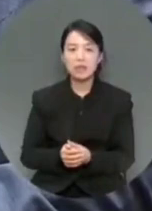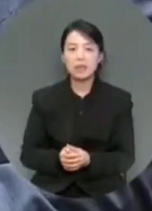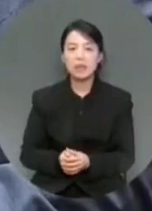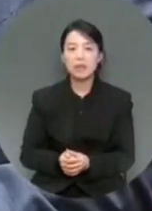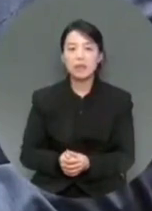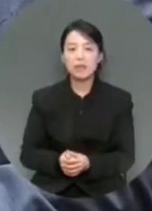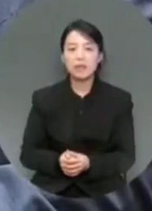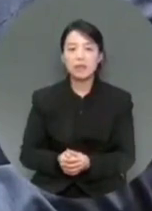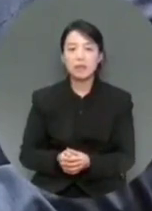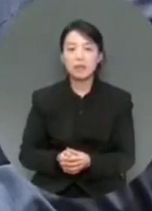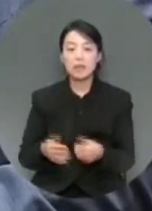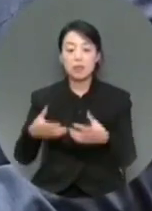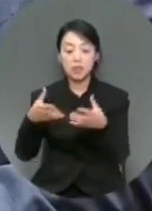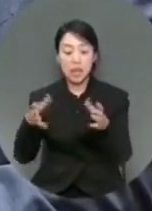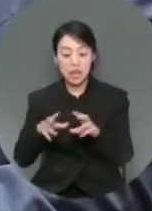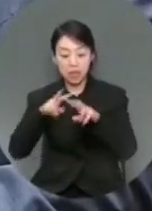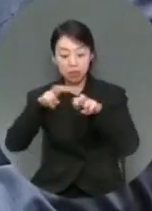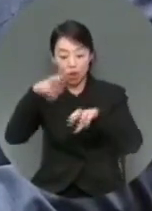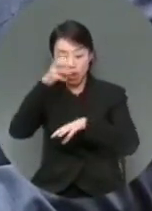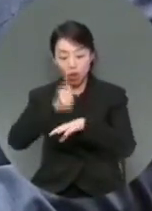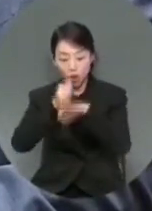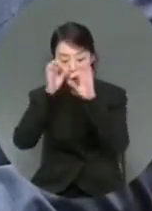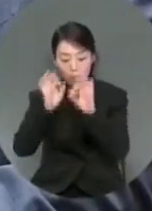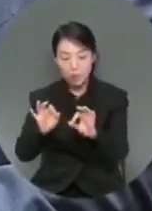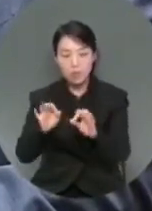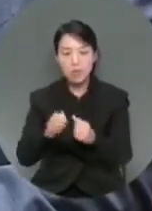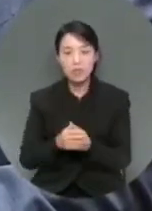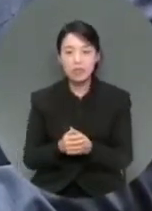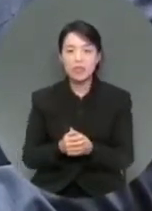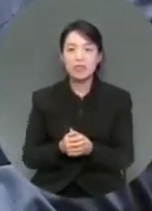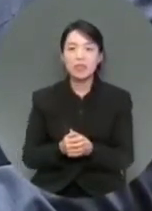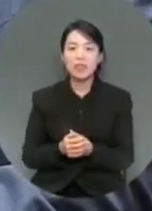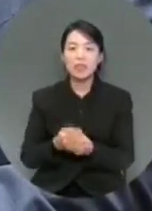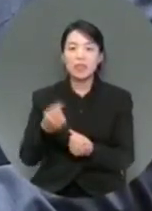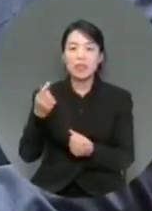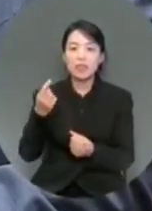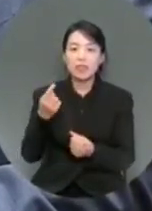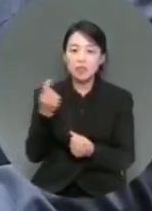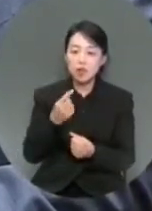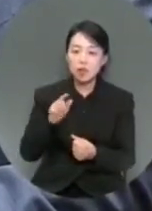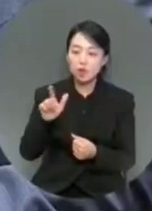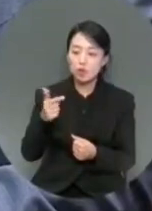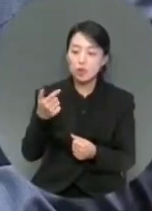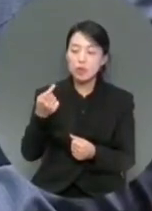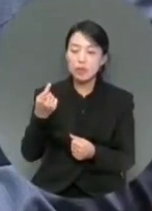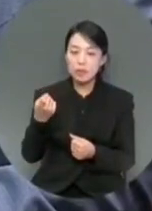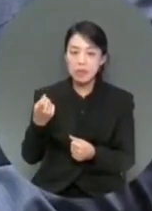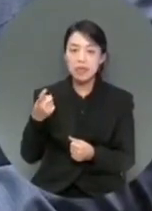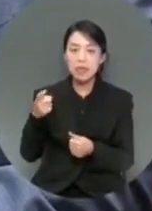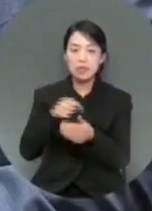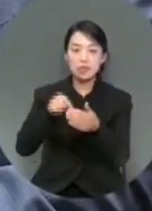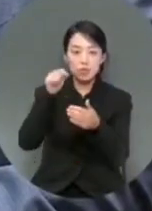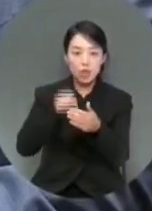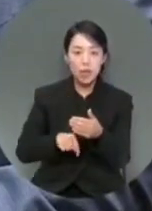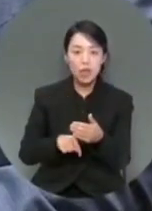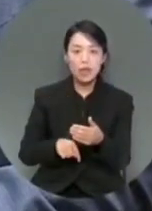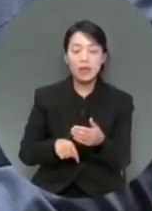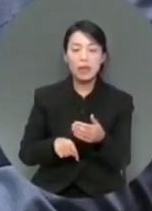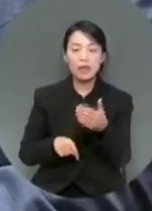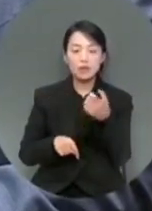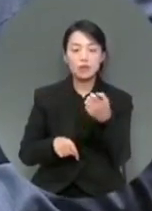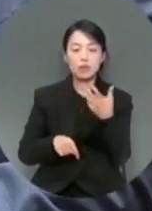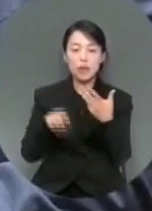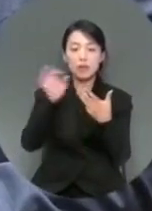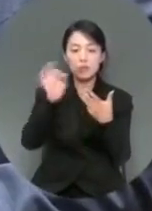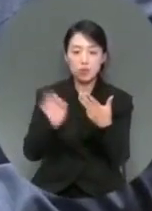없습니다. 저희 당이 분석해 본 결과를 보니까 1,620개 R&D 사업 중에 67%에 해당하는 부분에 사업 감액을 했고요.